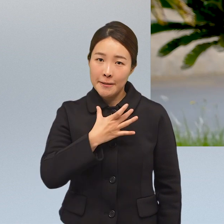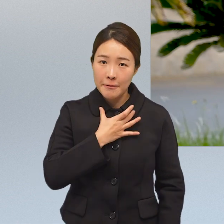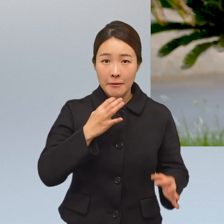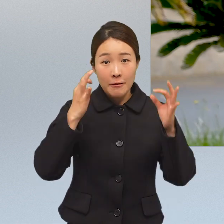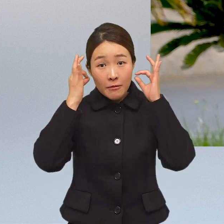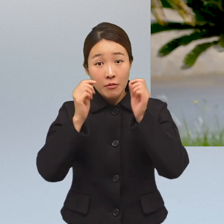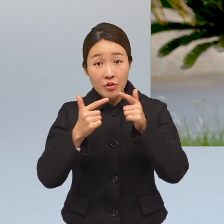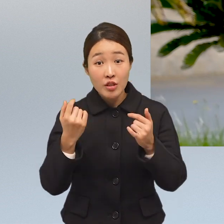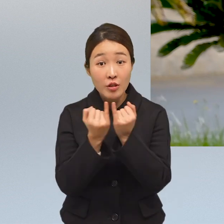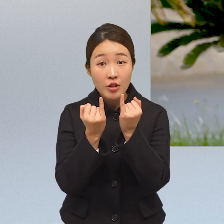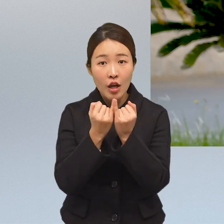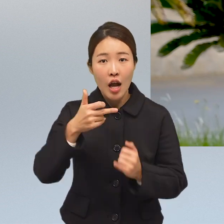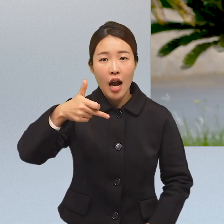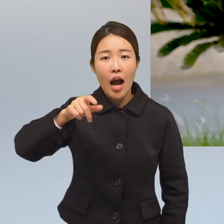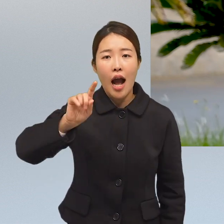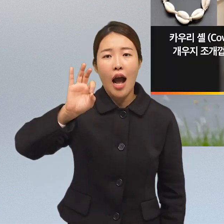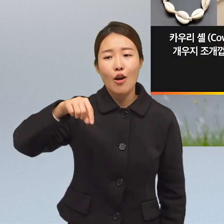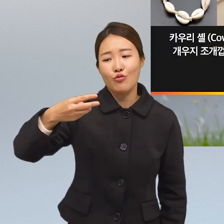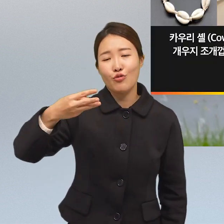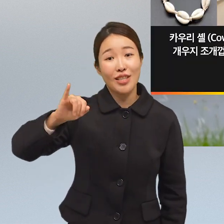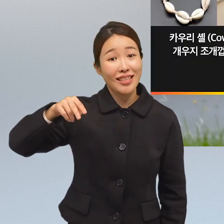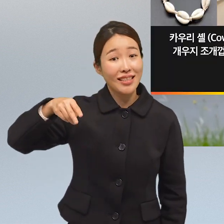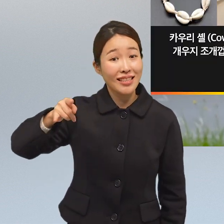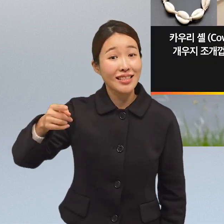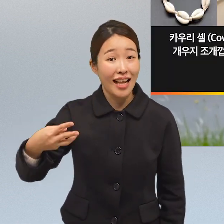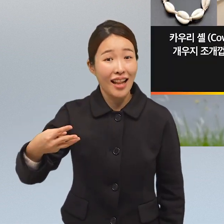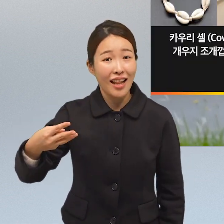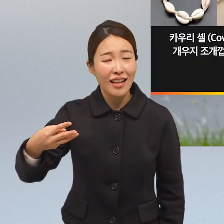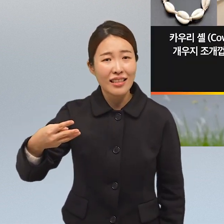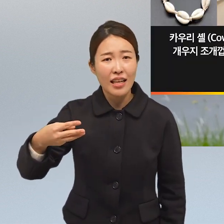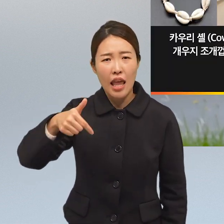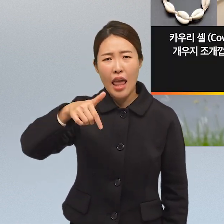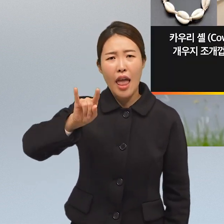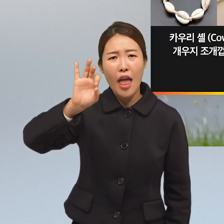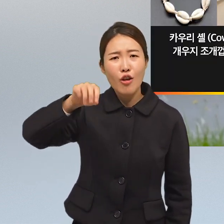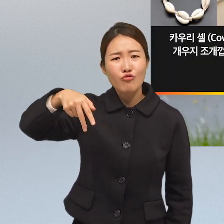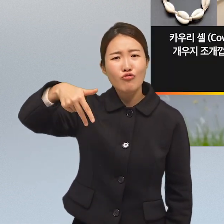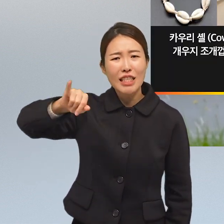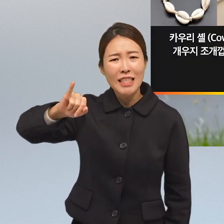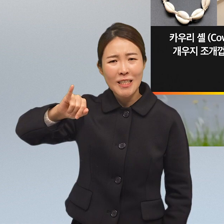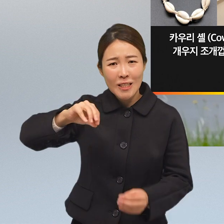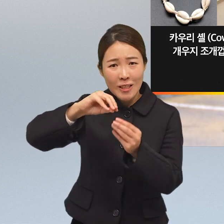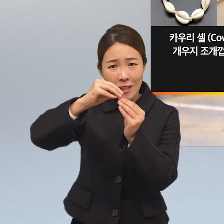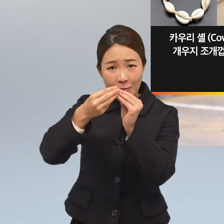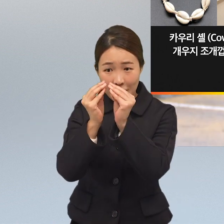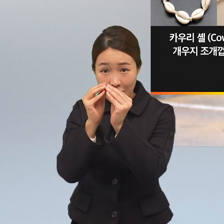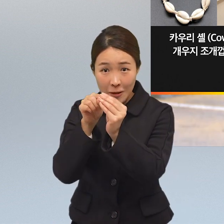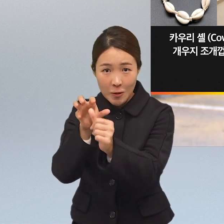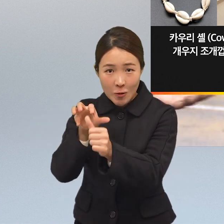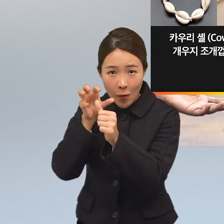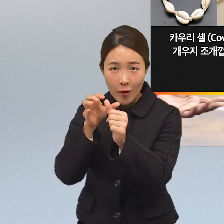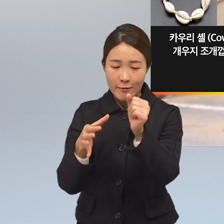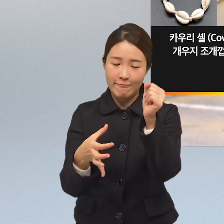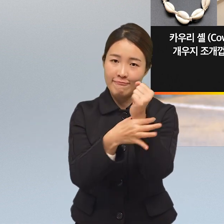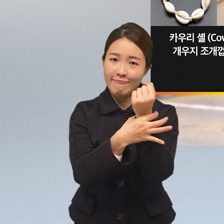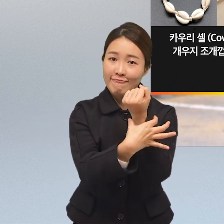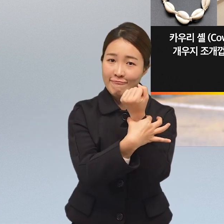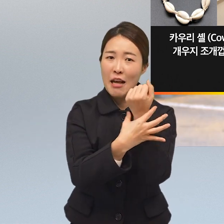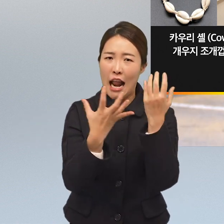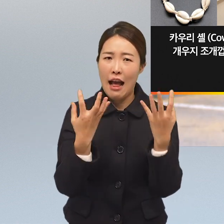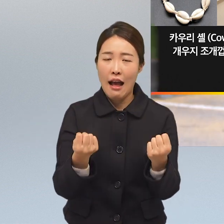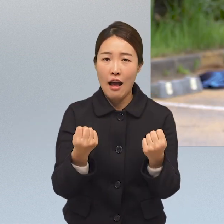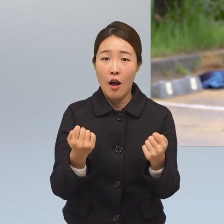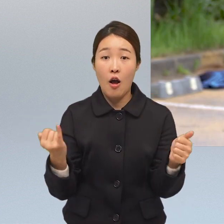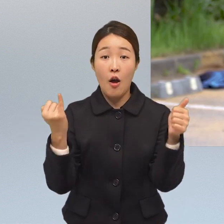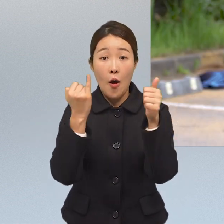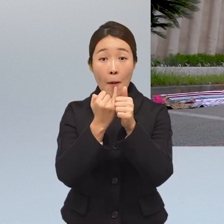같은 경우는 여성분들은 그 카오리쉘, 개오지 껍데기로 만든 그 팔찌 많이